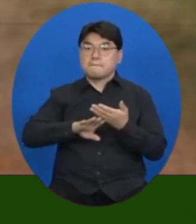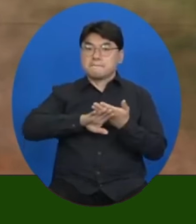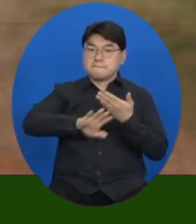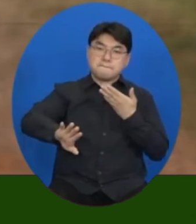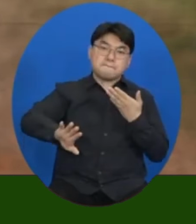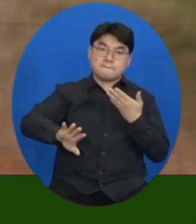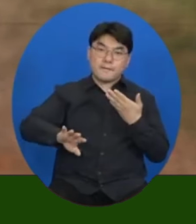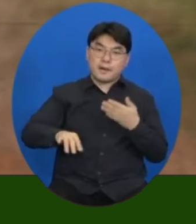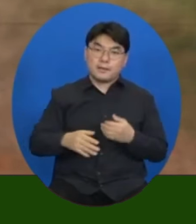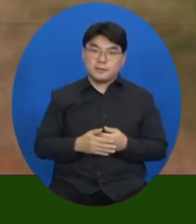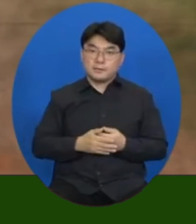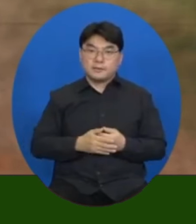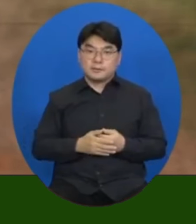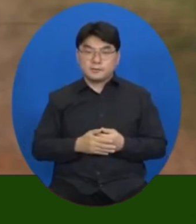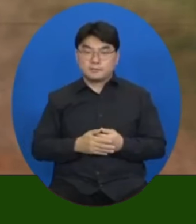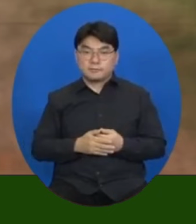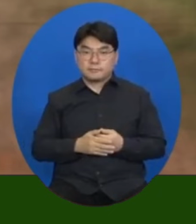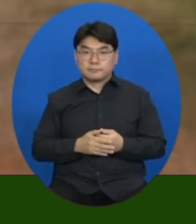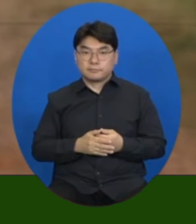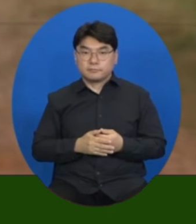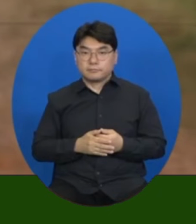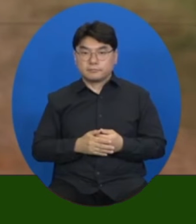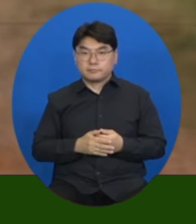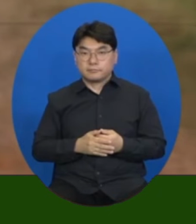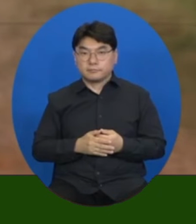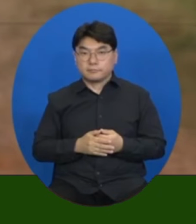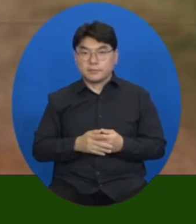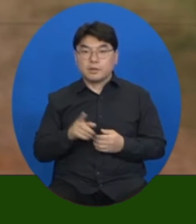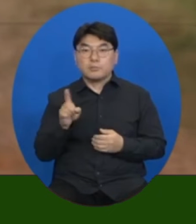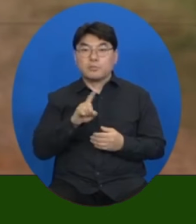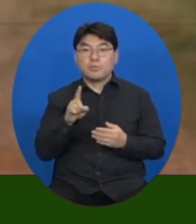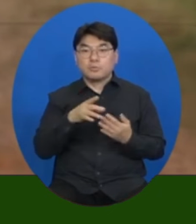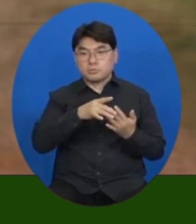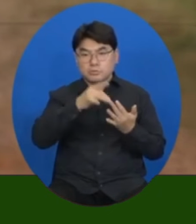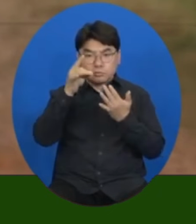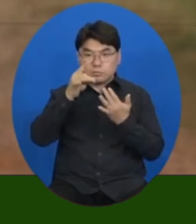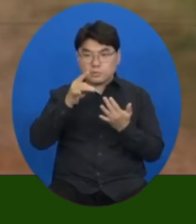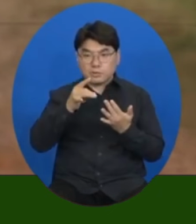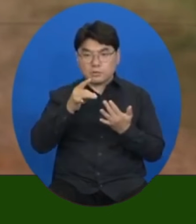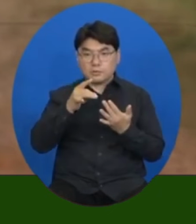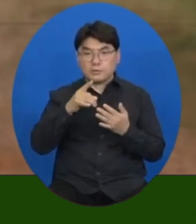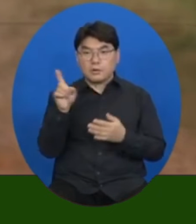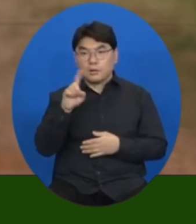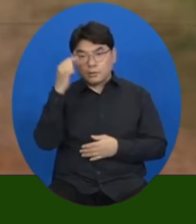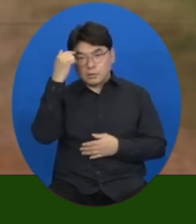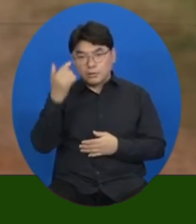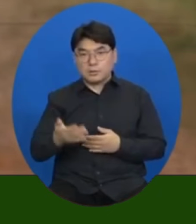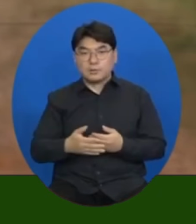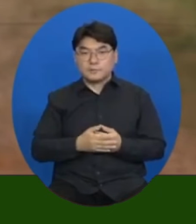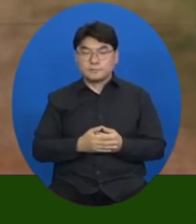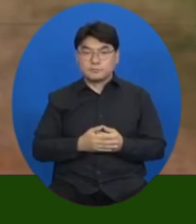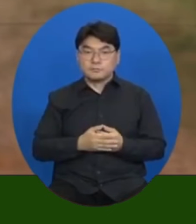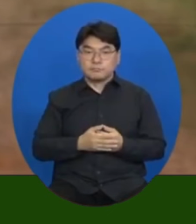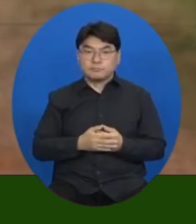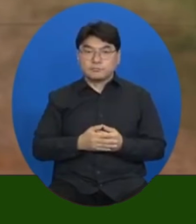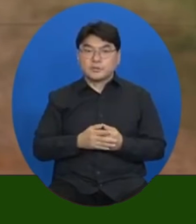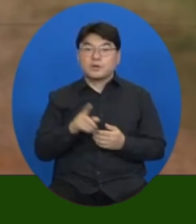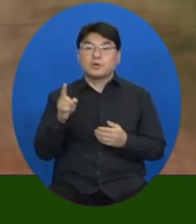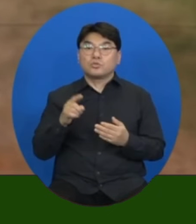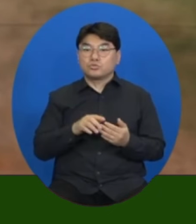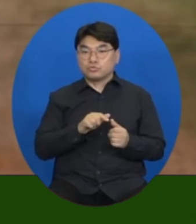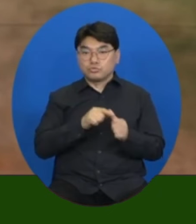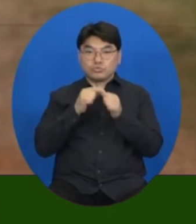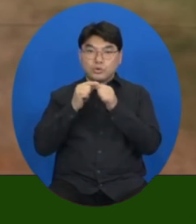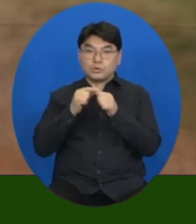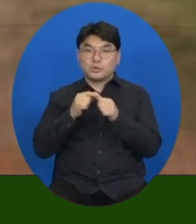하나가 맞다면 하나는 틀리게 되어 있어요 여러분 뭘 선택하시겠습니까 불교도 인도교 공동적으로 무엇으로부터 우리가 구원을 받아야